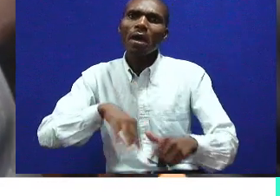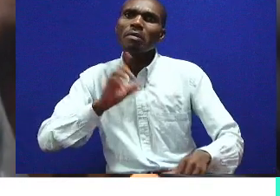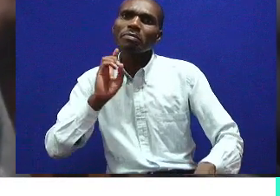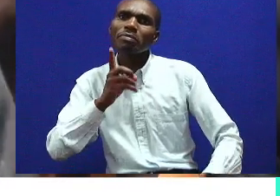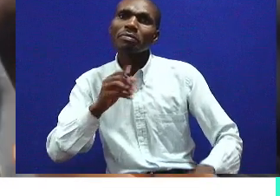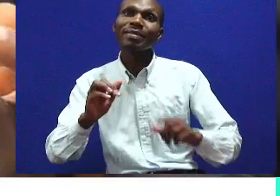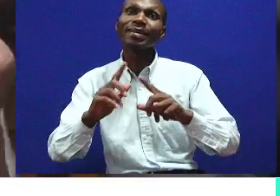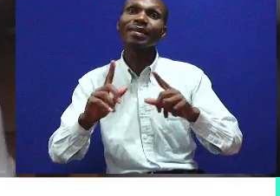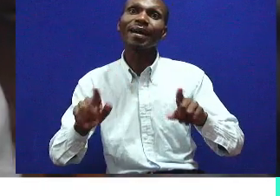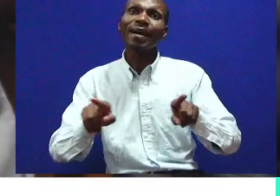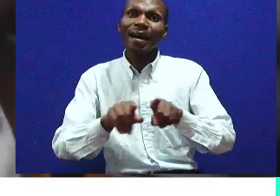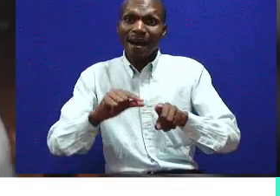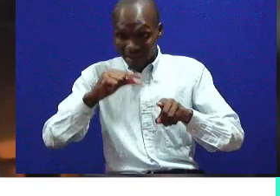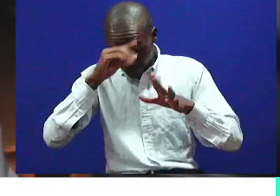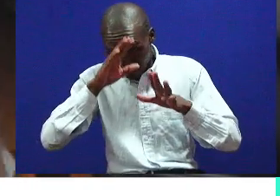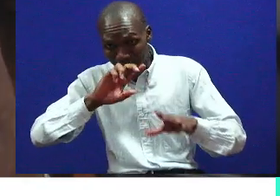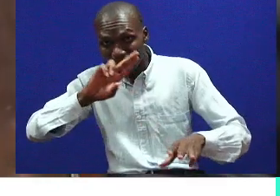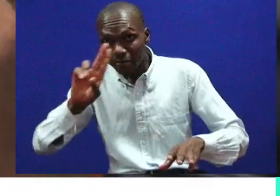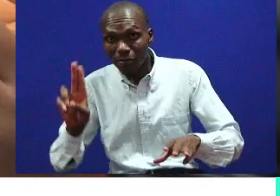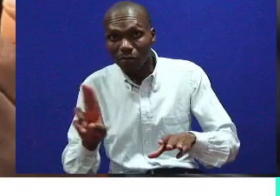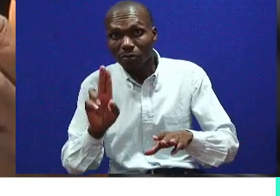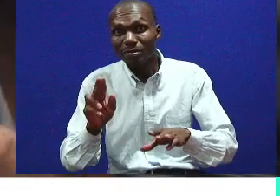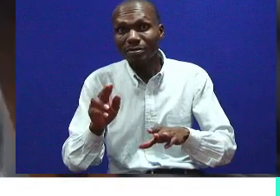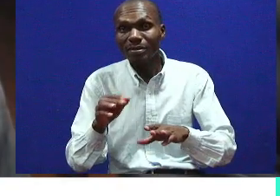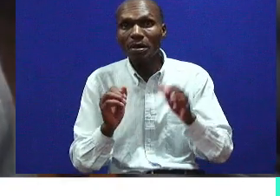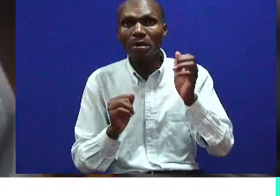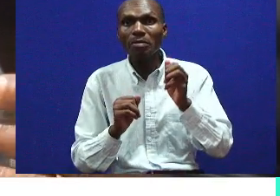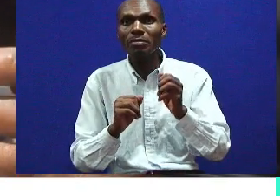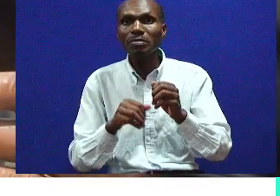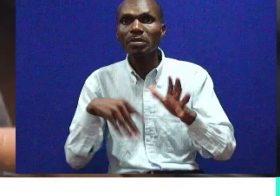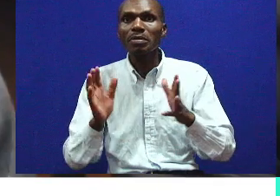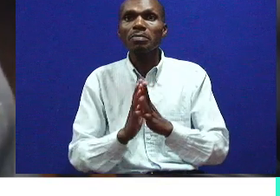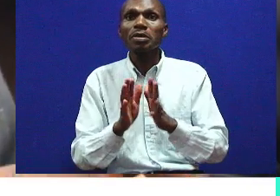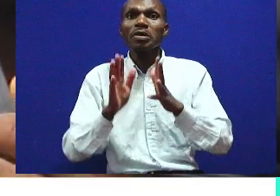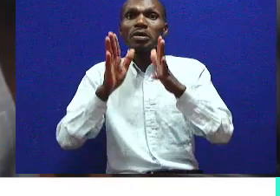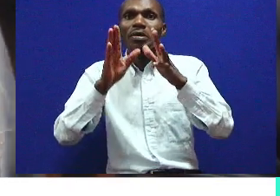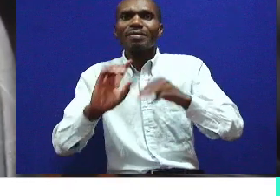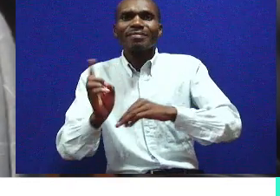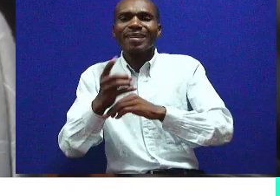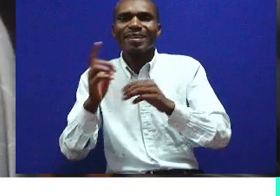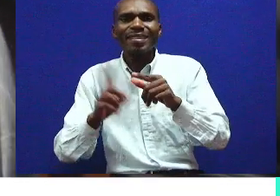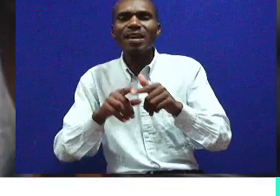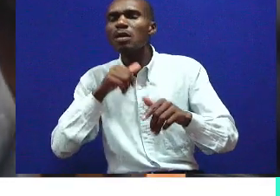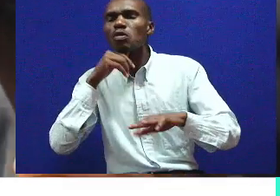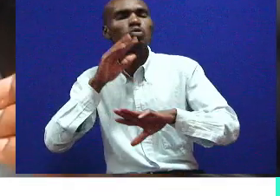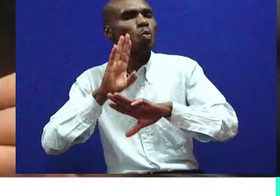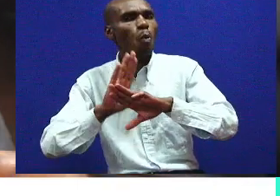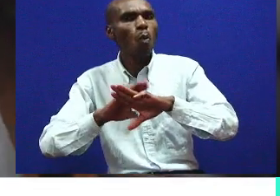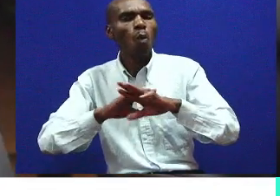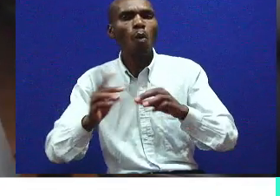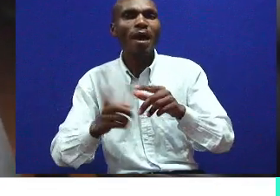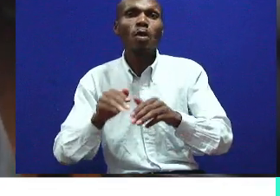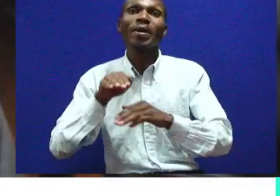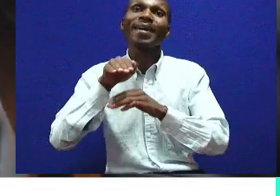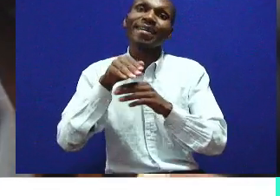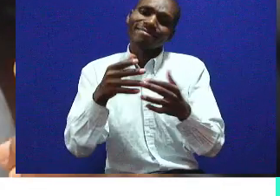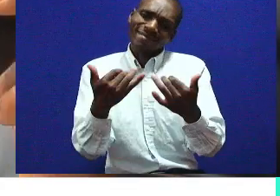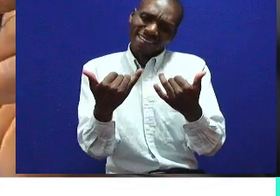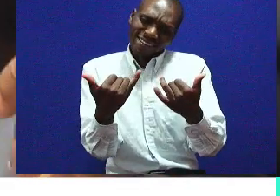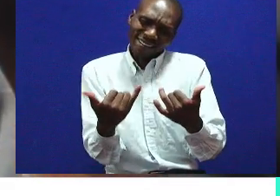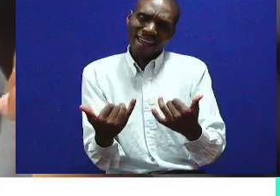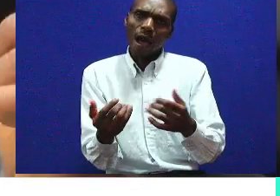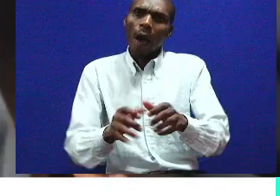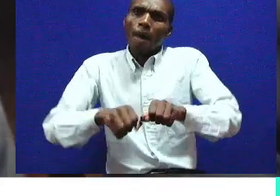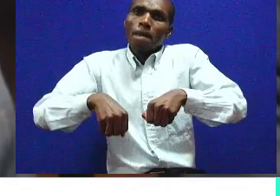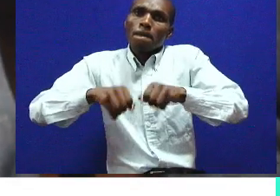language mne gavana ili atumia ali tieri ili tukoria masucha day etali buya mne gavana. Na kito uko bolia awene